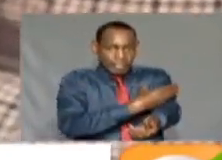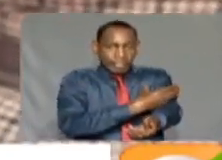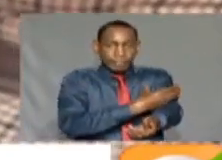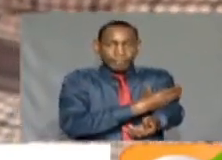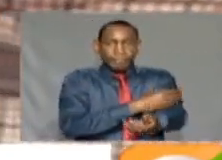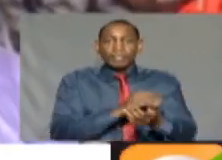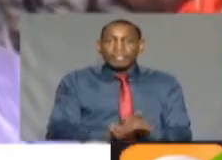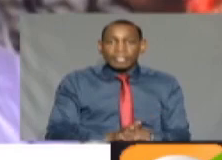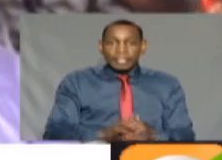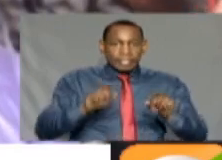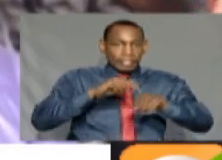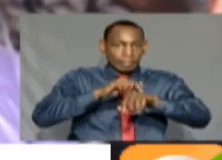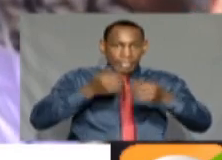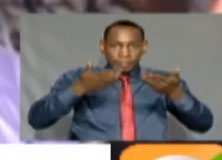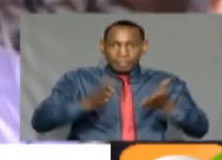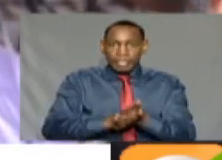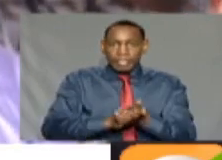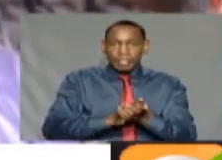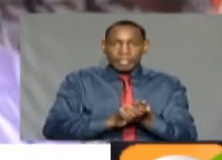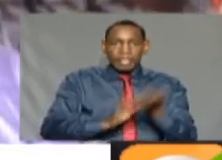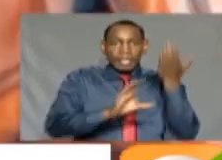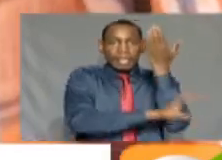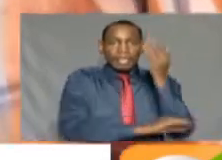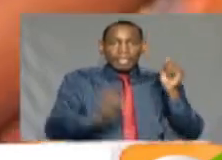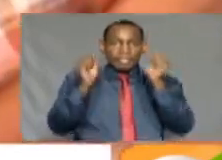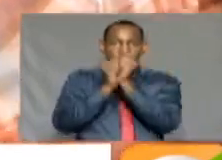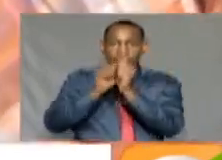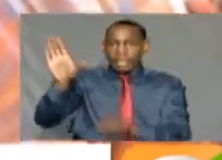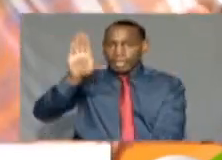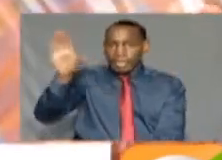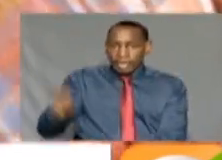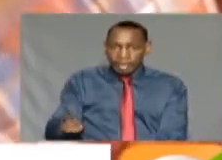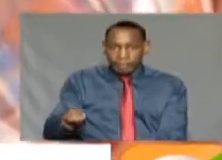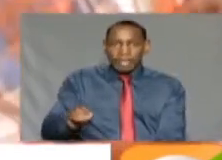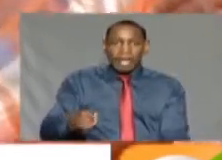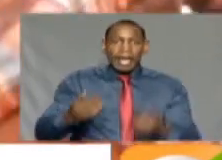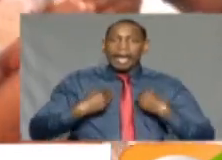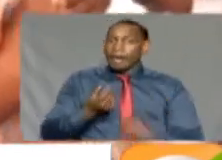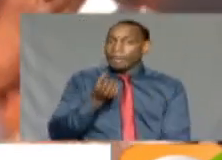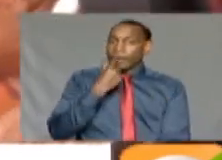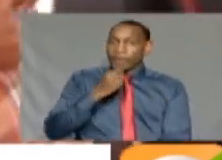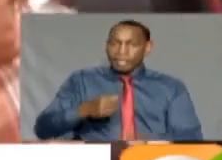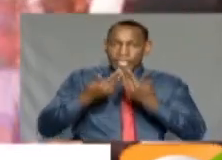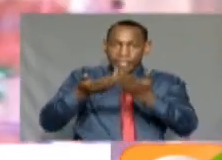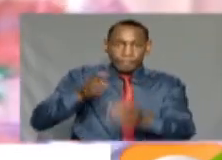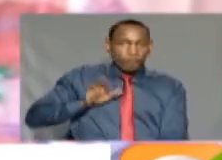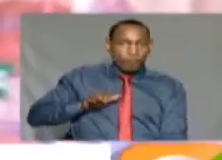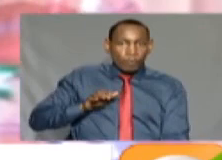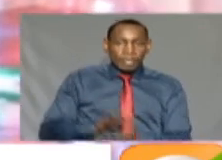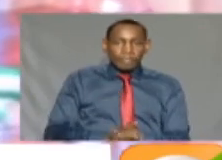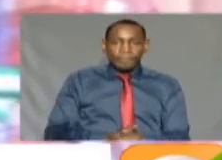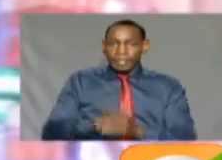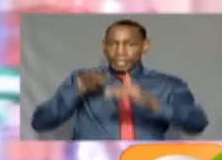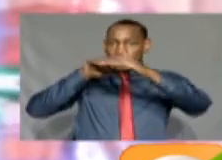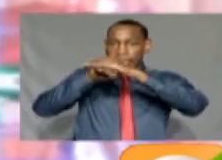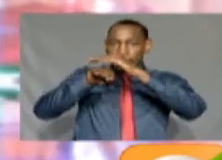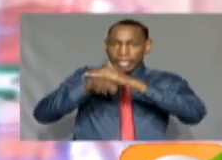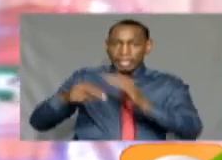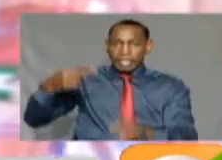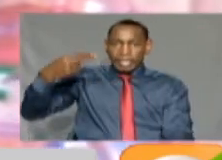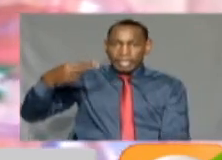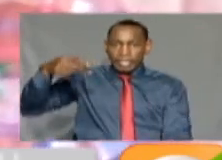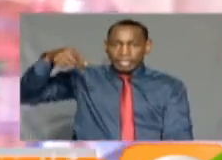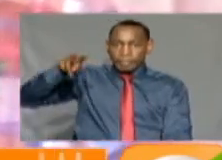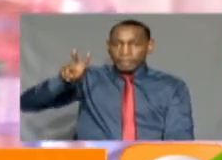kizazi. Kwa sasa mataifa 10 barani Afrika hutoa chanjo hiyo kwa kina dada. Access to the